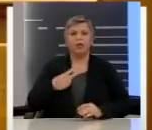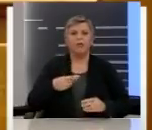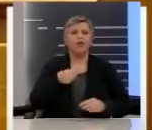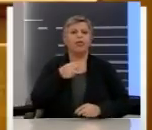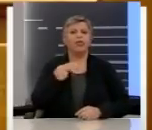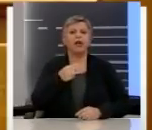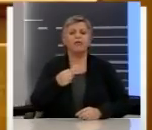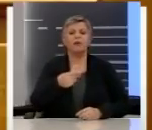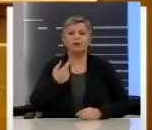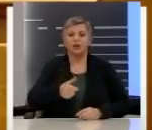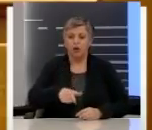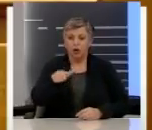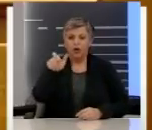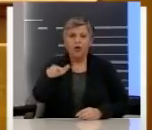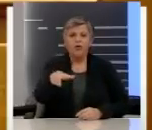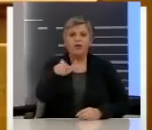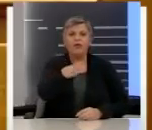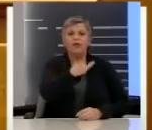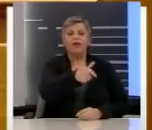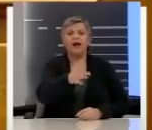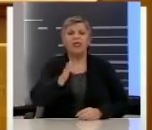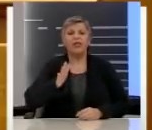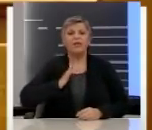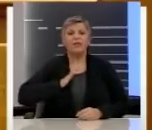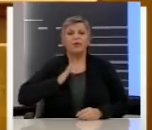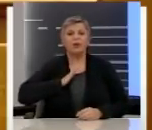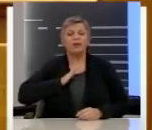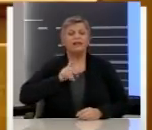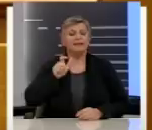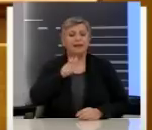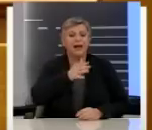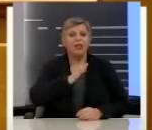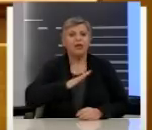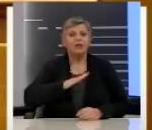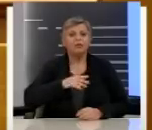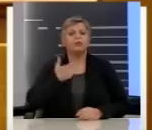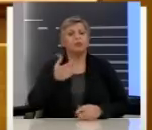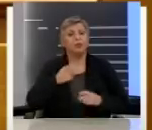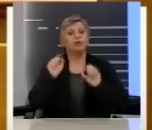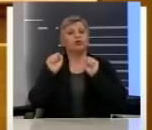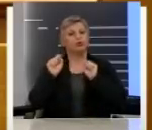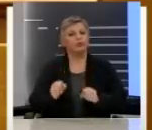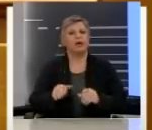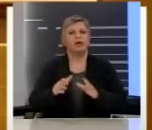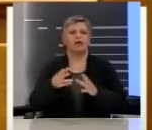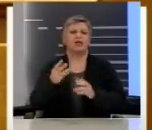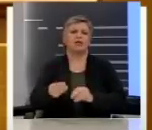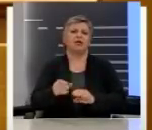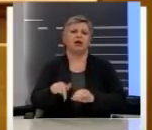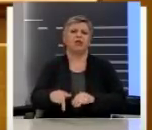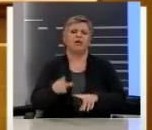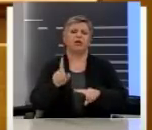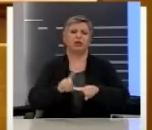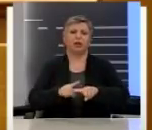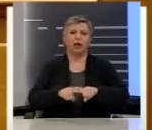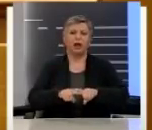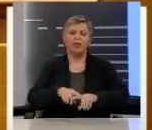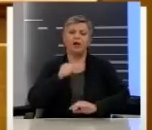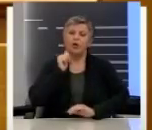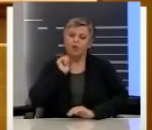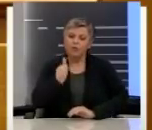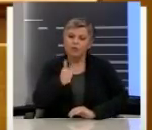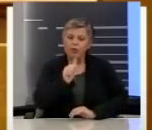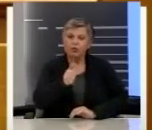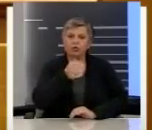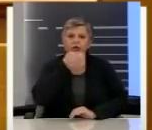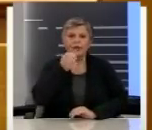κάθε πολίτη, για κάθε άνθρωπο που ζει σε αυτή τη χώρα. Και καλούμαστε να άρουμε τον παραλογισμό